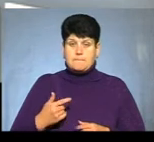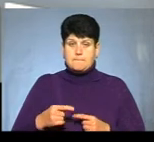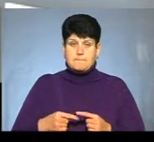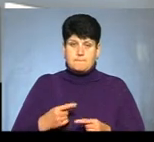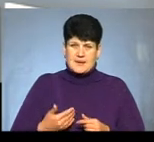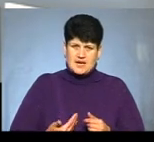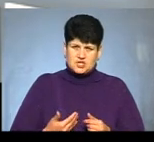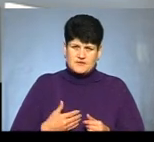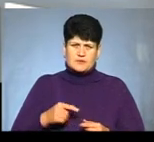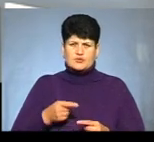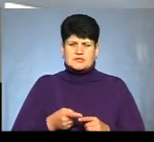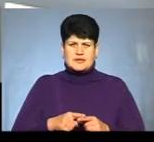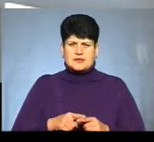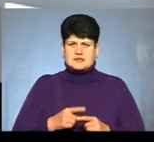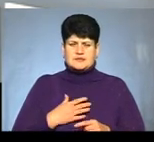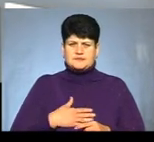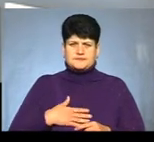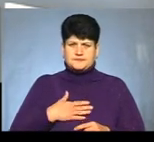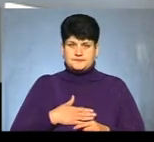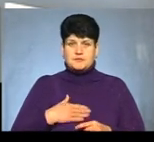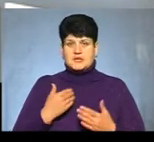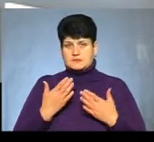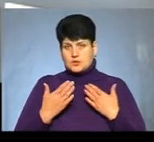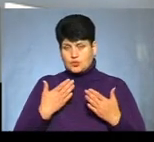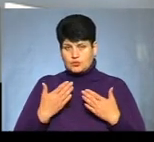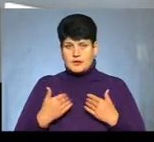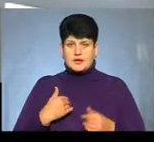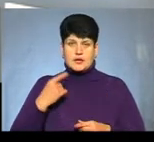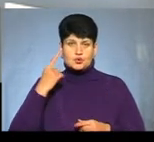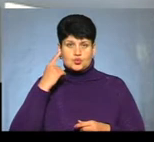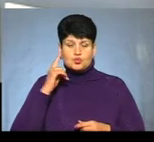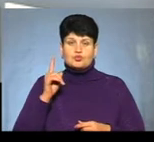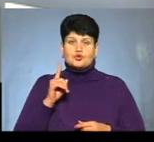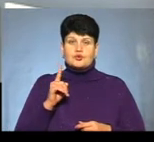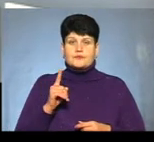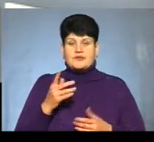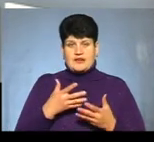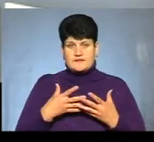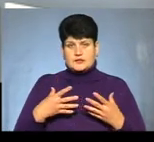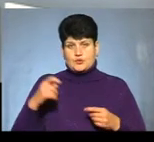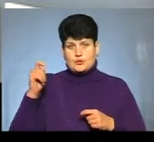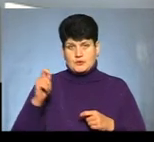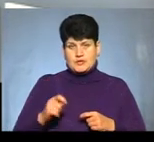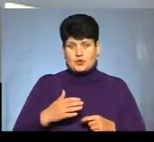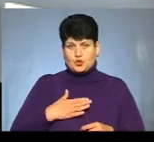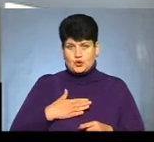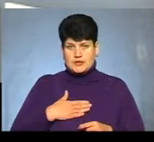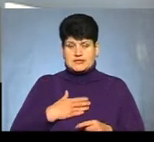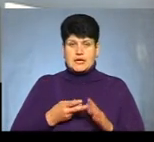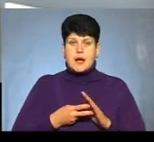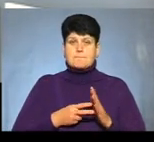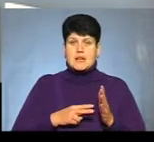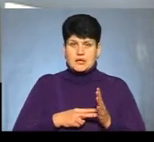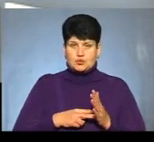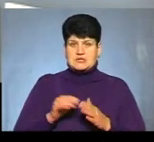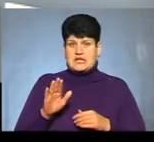хай він переживе це, зараз йому не до цього, звісно, ми спілкуємося, але я думаю, що вже навесні він приїде до нас на цю